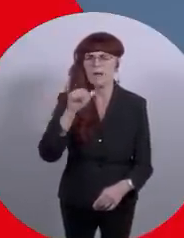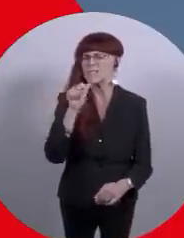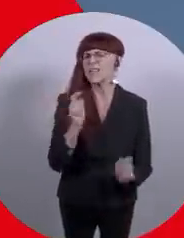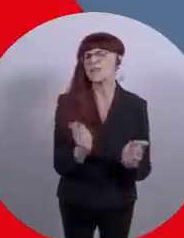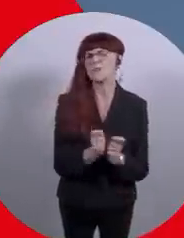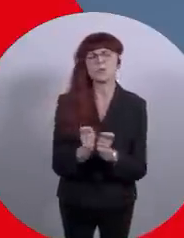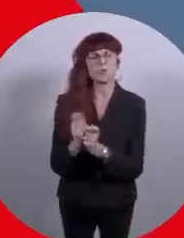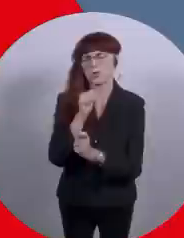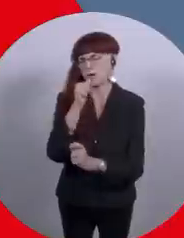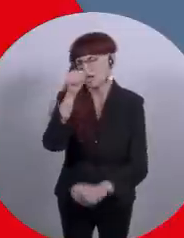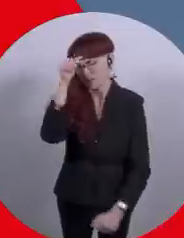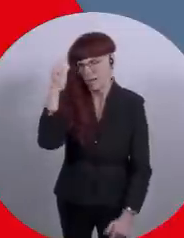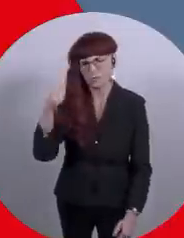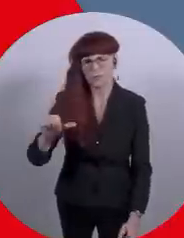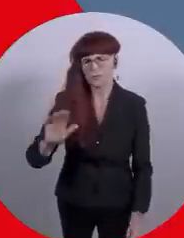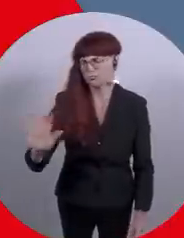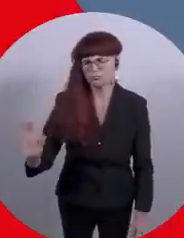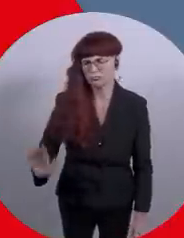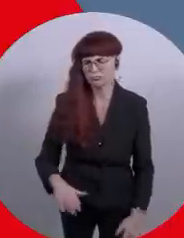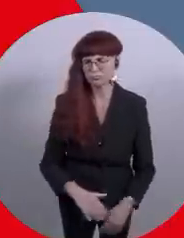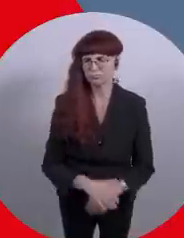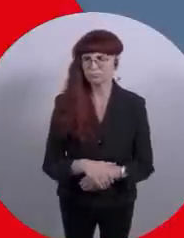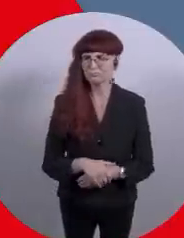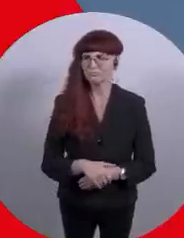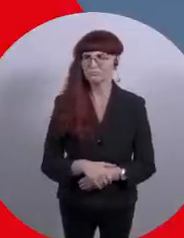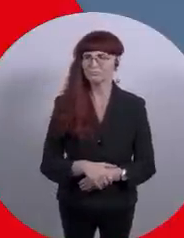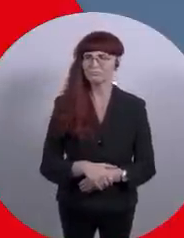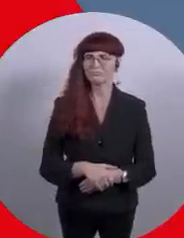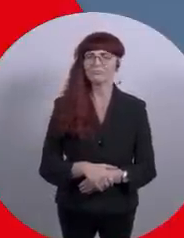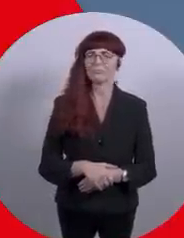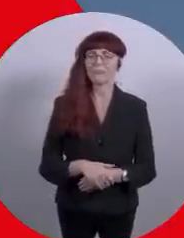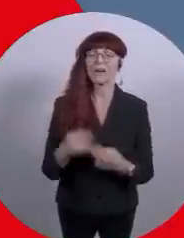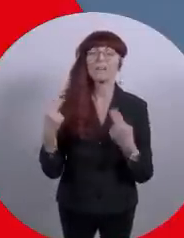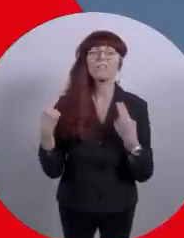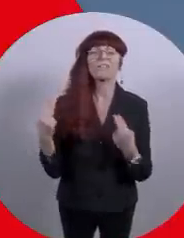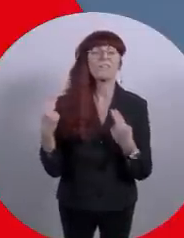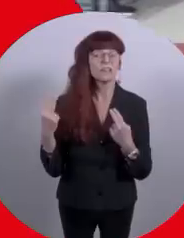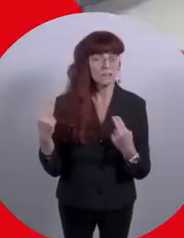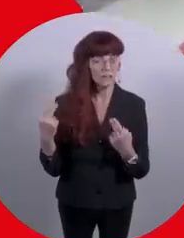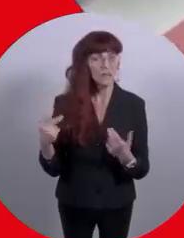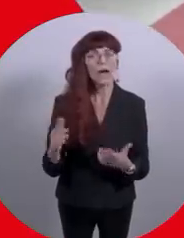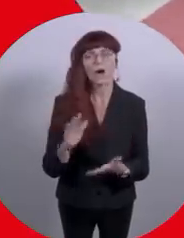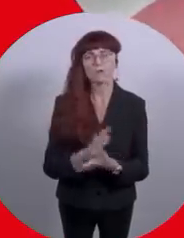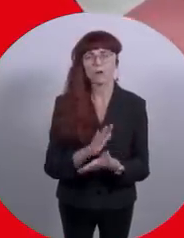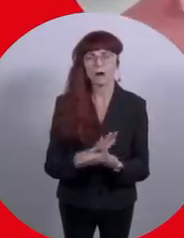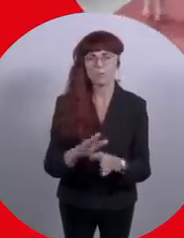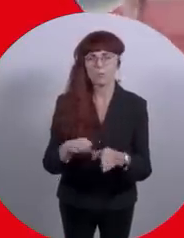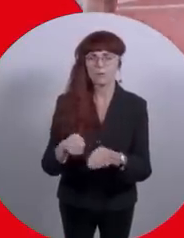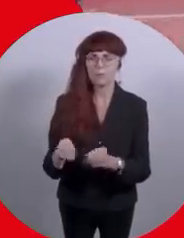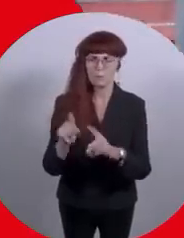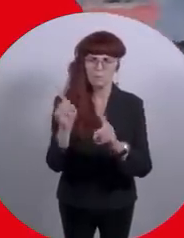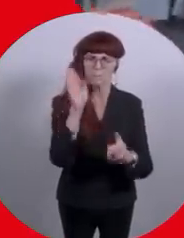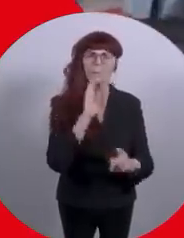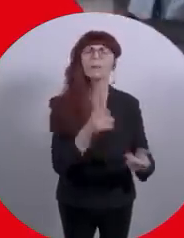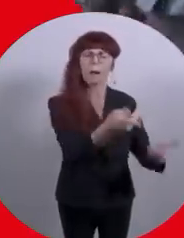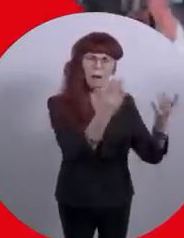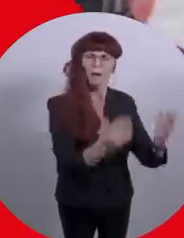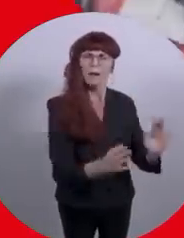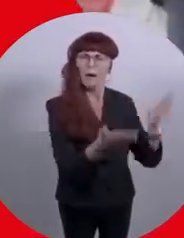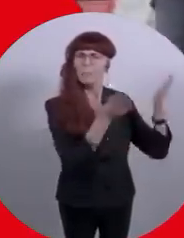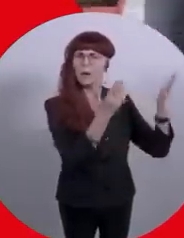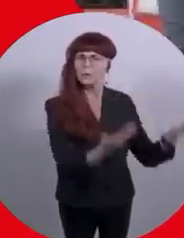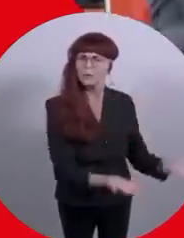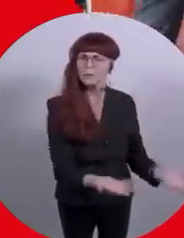danke dass ihr diese wichtige Aufgabe übernimmt ihr könnt gerne applaudieren dann geht sich leichter